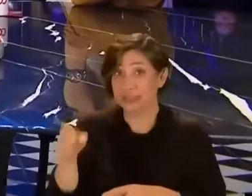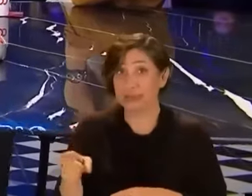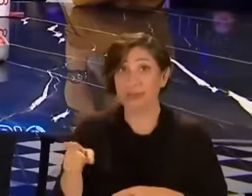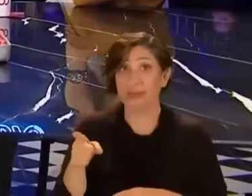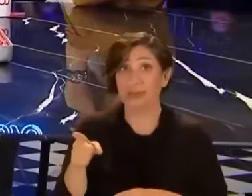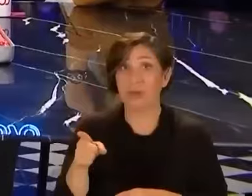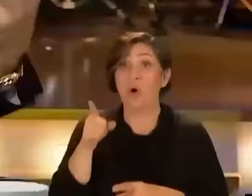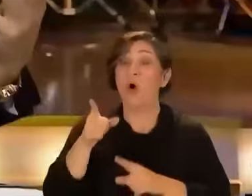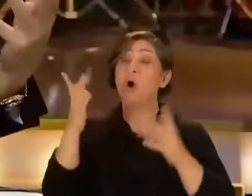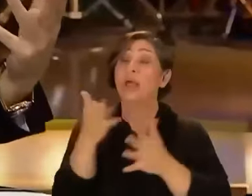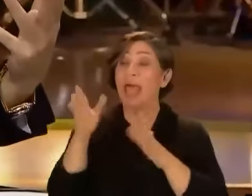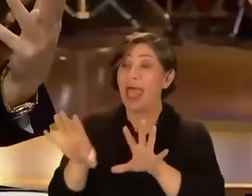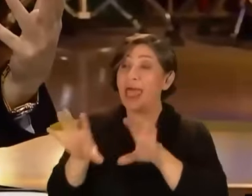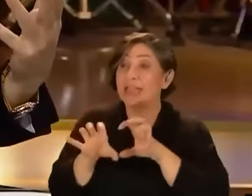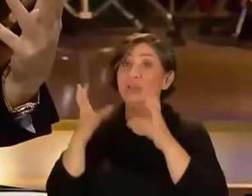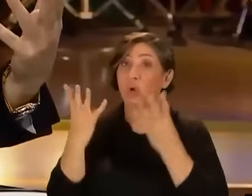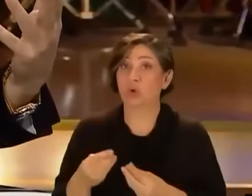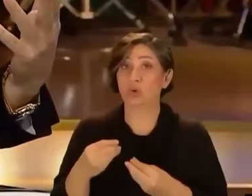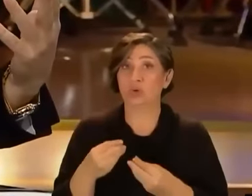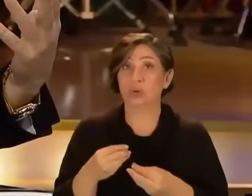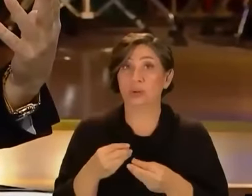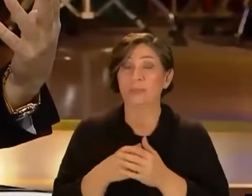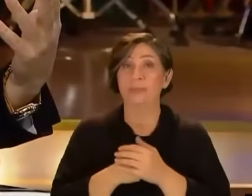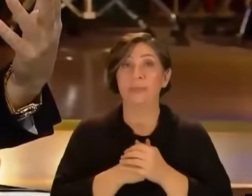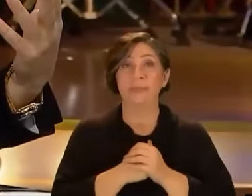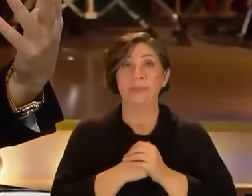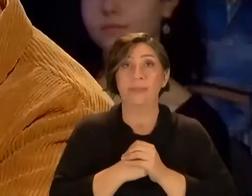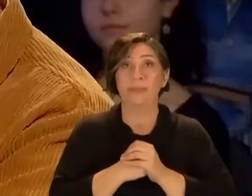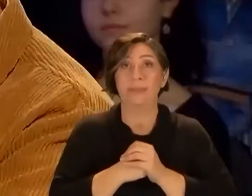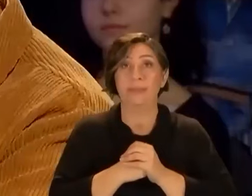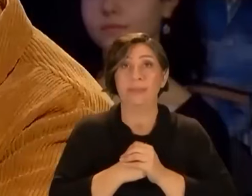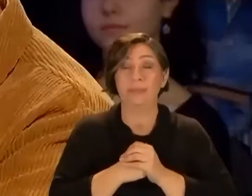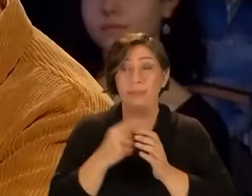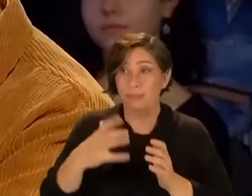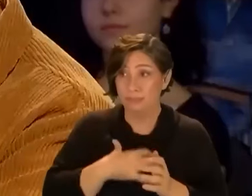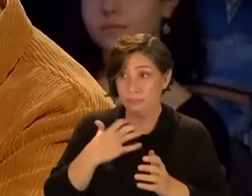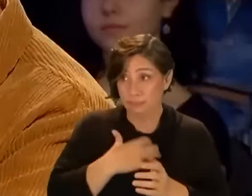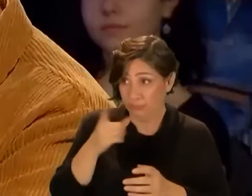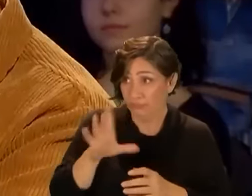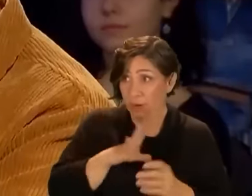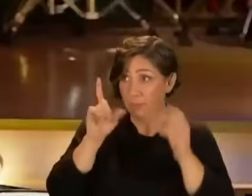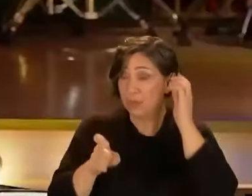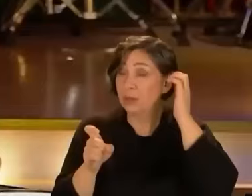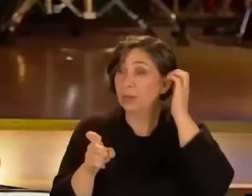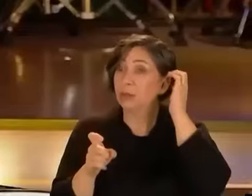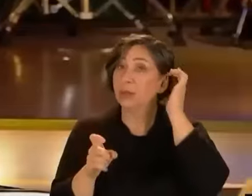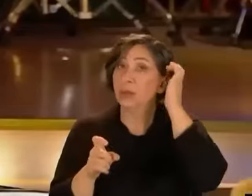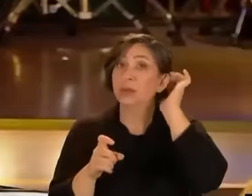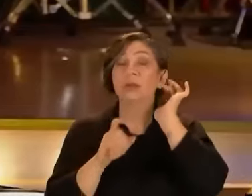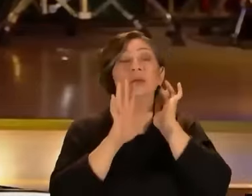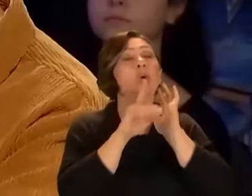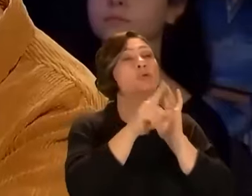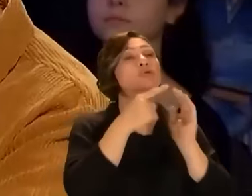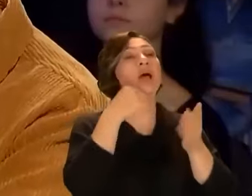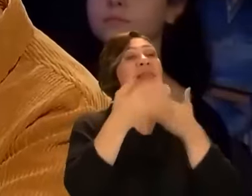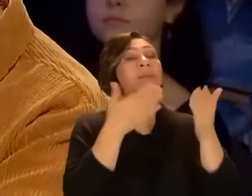o kadar etkileyici olur. Acı çekiyor musun yani? Bunlarda var mı acı var mı? Şöyle,